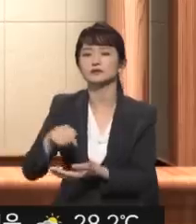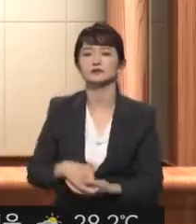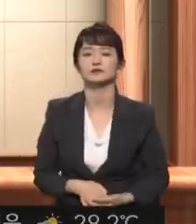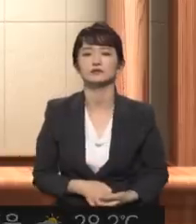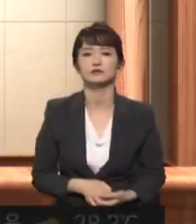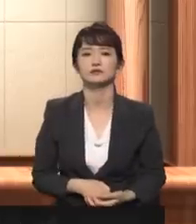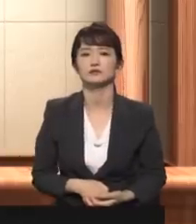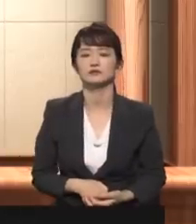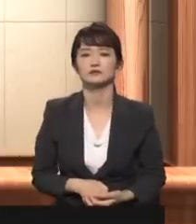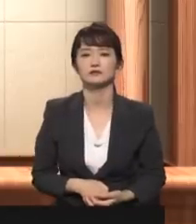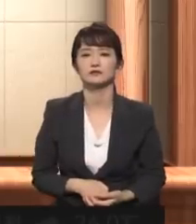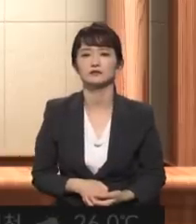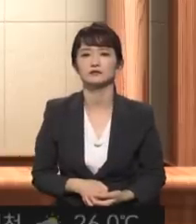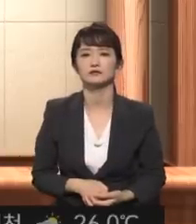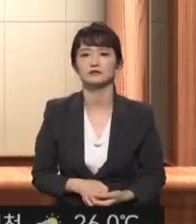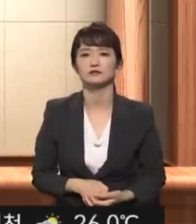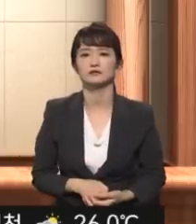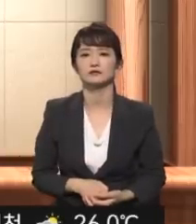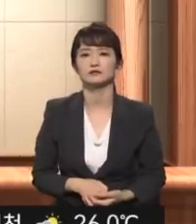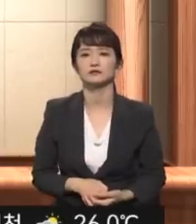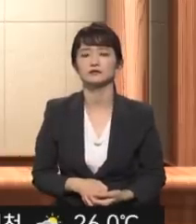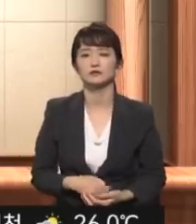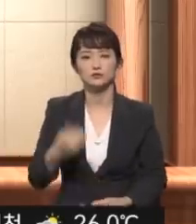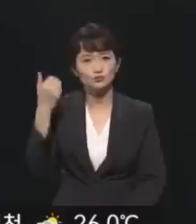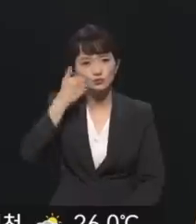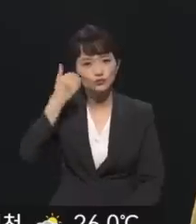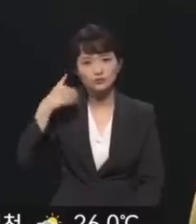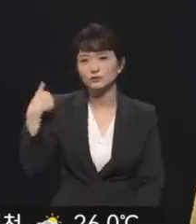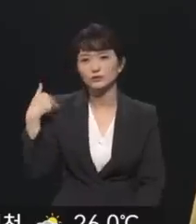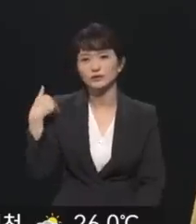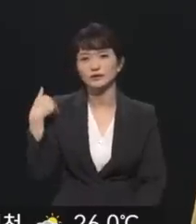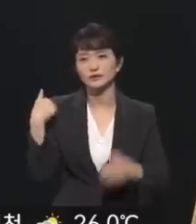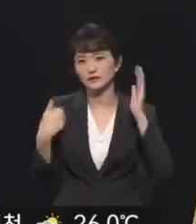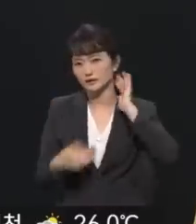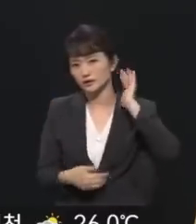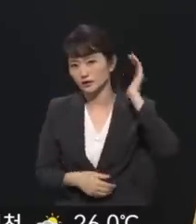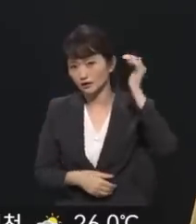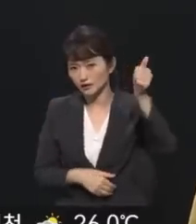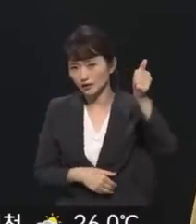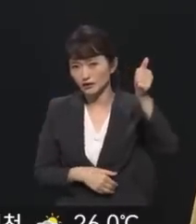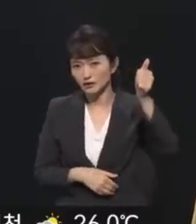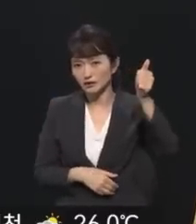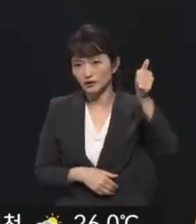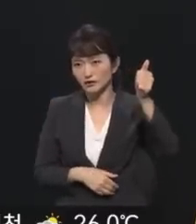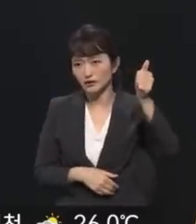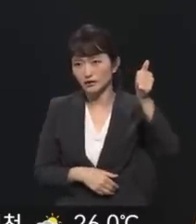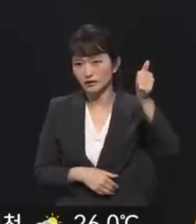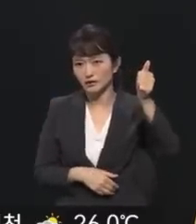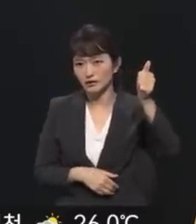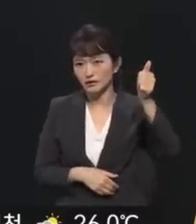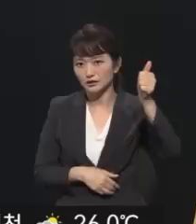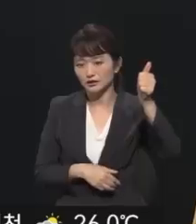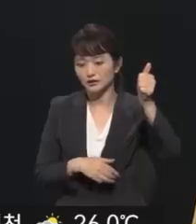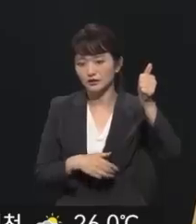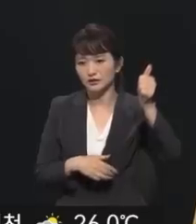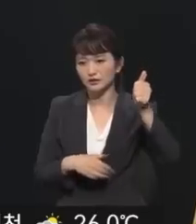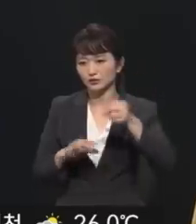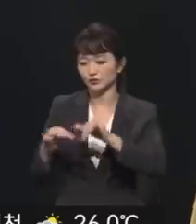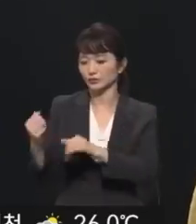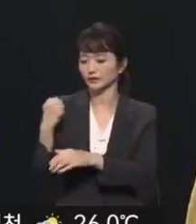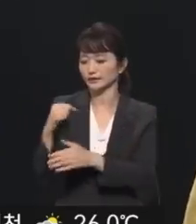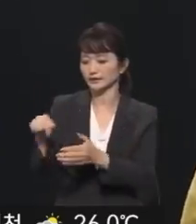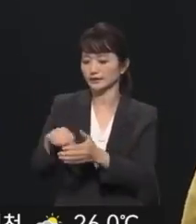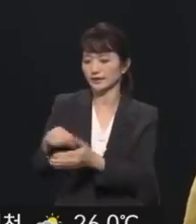하는 것이고 그 말은 다른 말로 하면 누구 였는지 모르겠지만 대통령의 그 소위 말하는 내부 총질 문자가 공개된 이후에